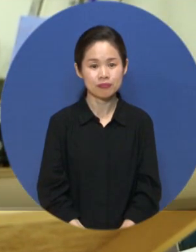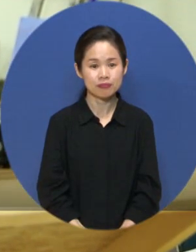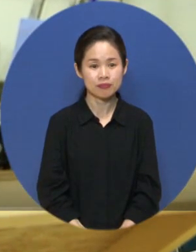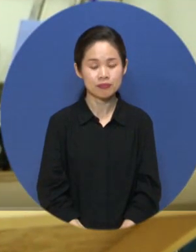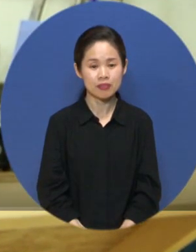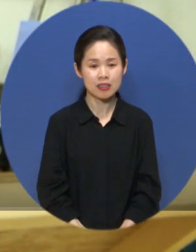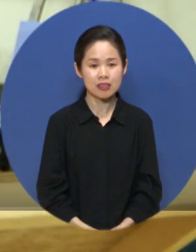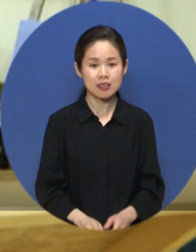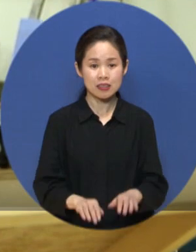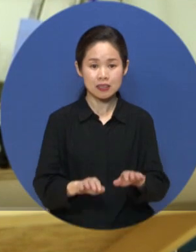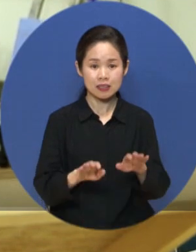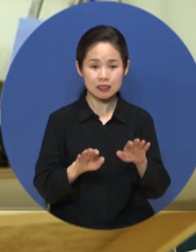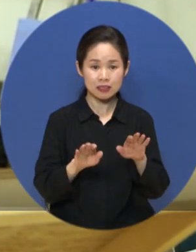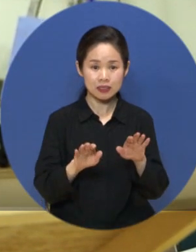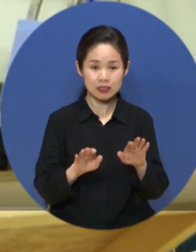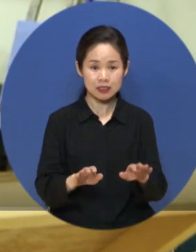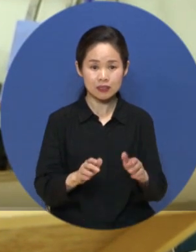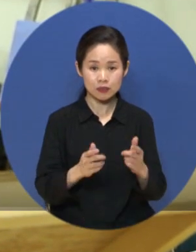지금처럼